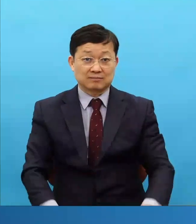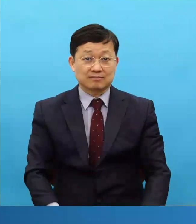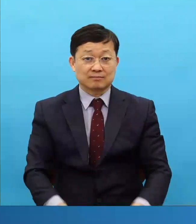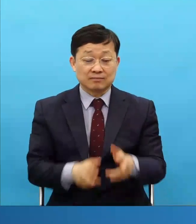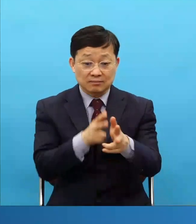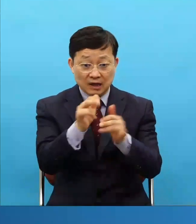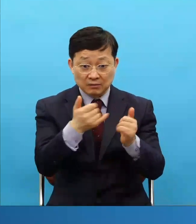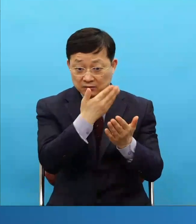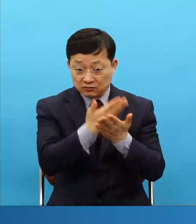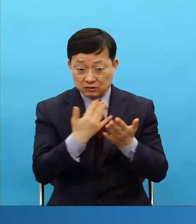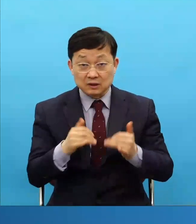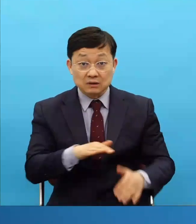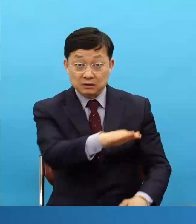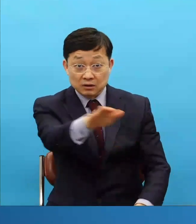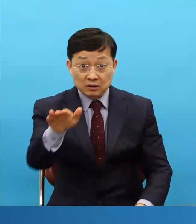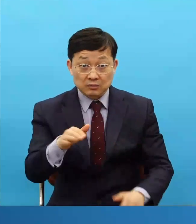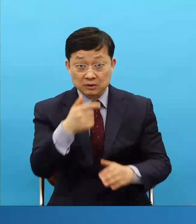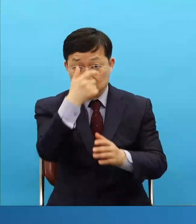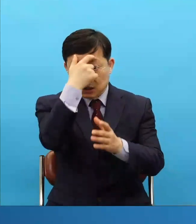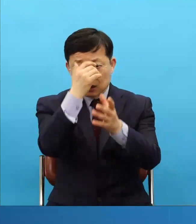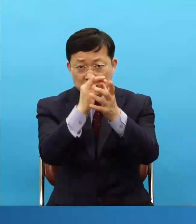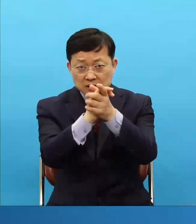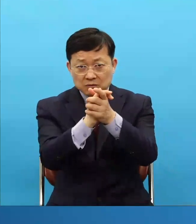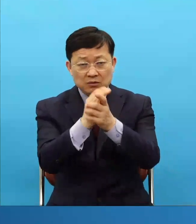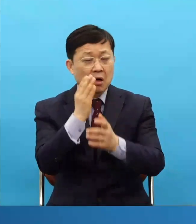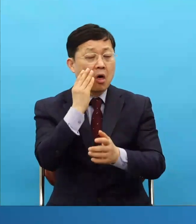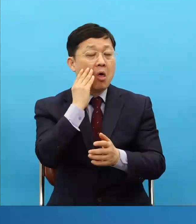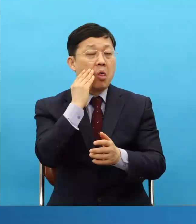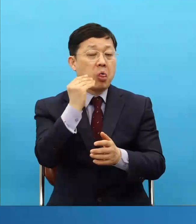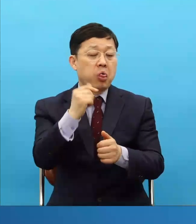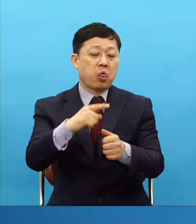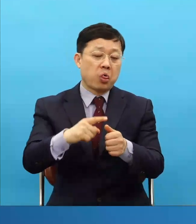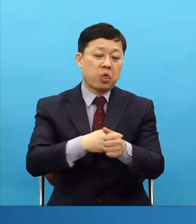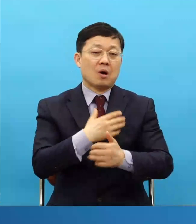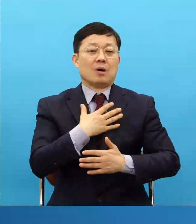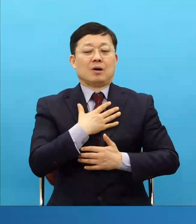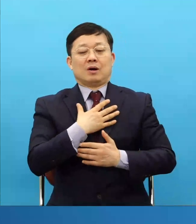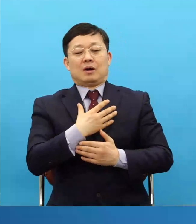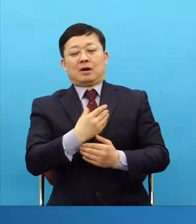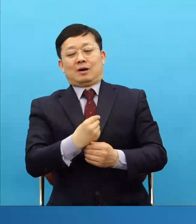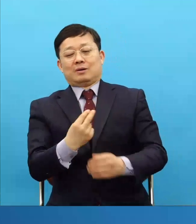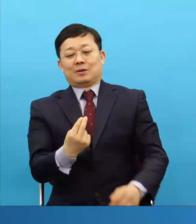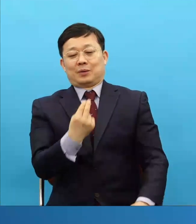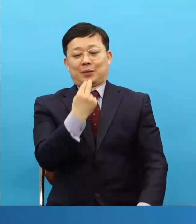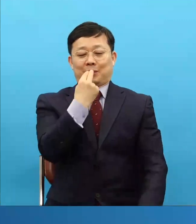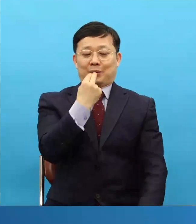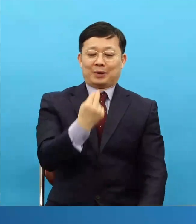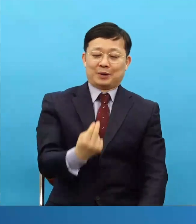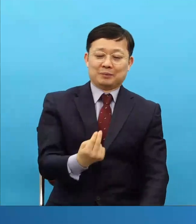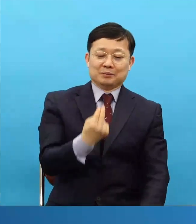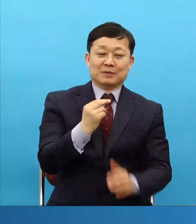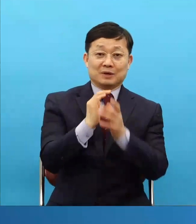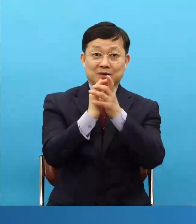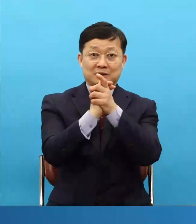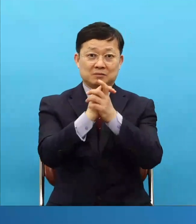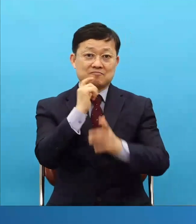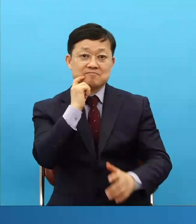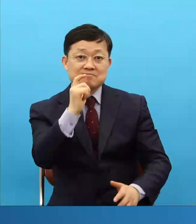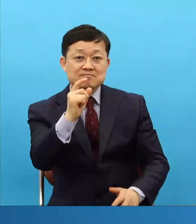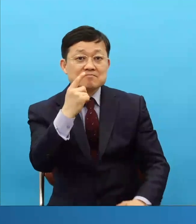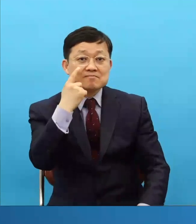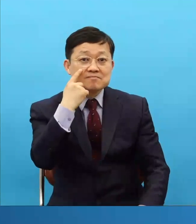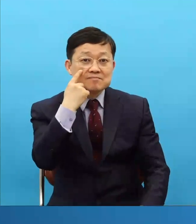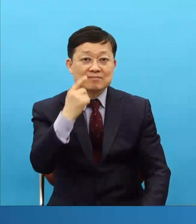산업인들 중위자분들은 기도가 되어질 만큼 편안한 마음으로 호흡하세요. Starting now, our busy people, our church officers, the point where prayer takes